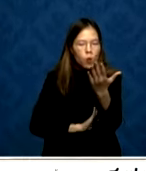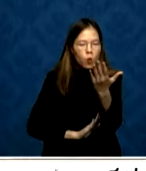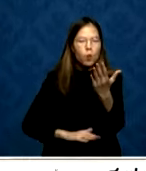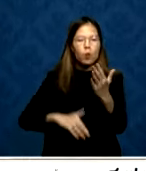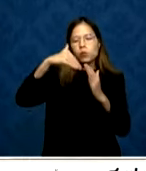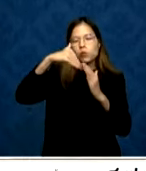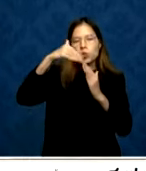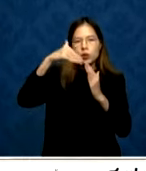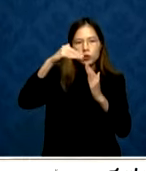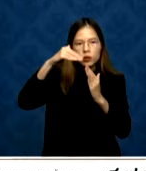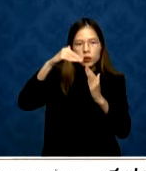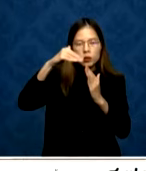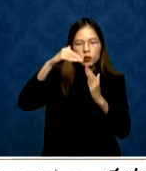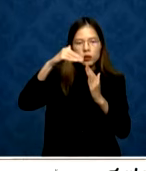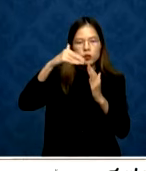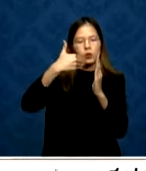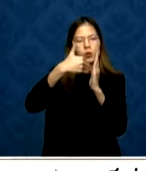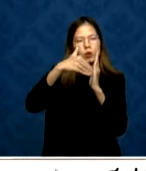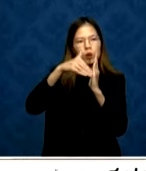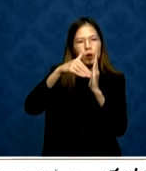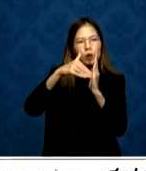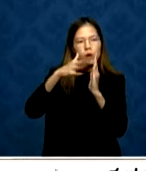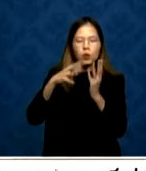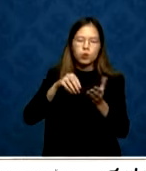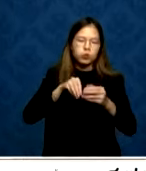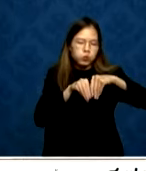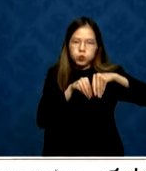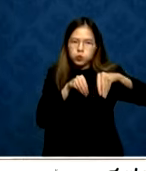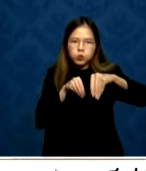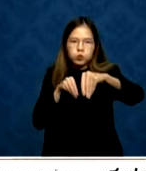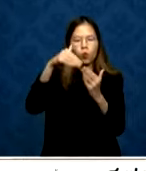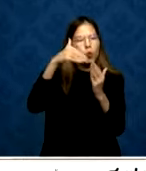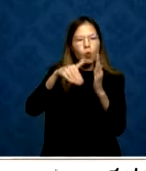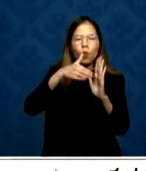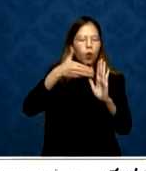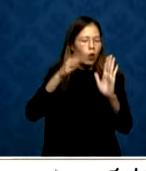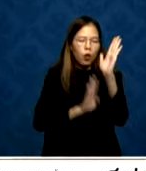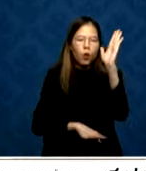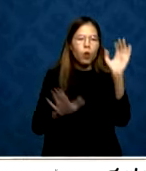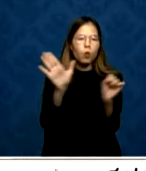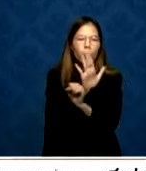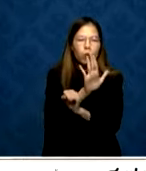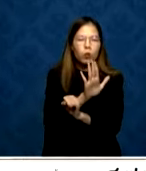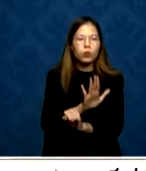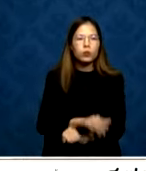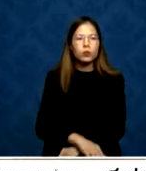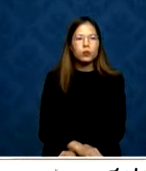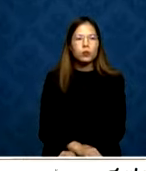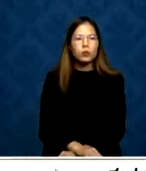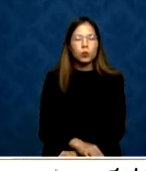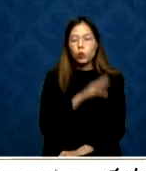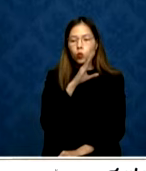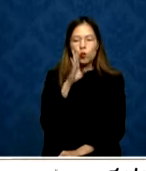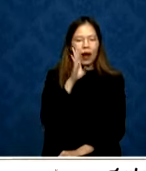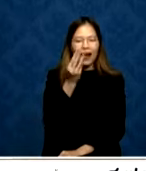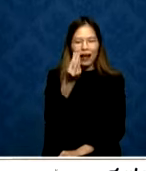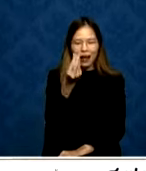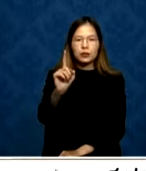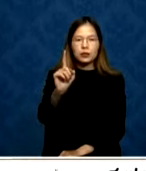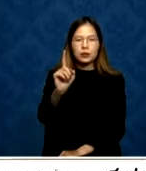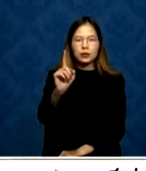คเหนือหรือภาคตะวันออกเดี๋ยวนี้ปลูกได้แทบทุกภาคแล้วนะครับแล้วก็เมื่อถึงหน้าลำไยในขณะ